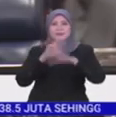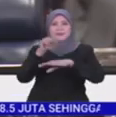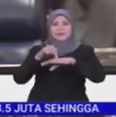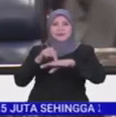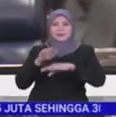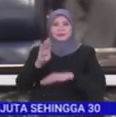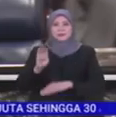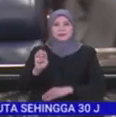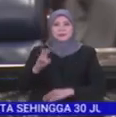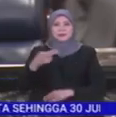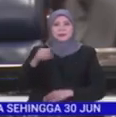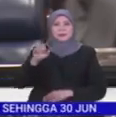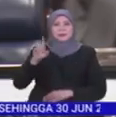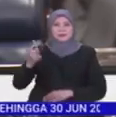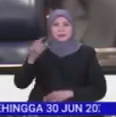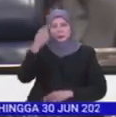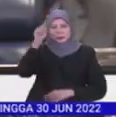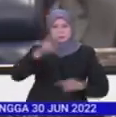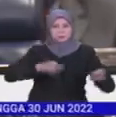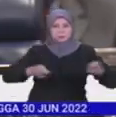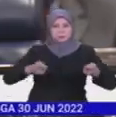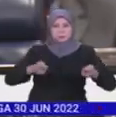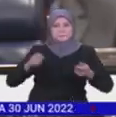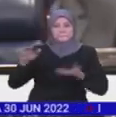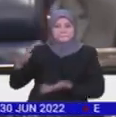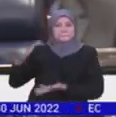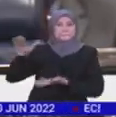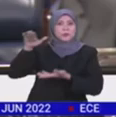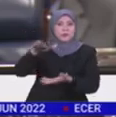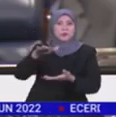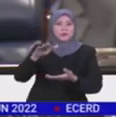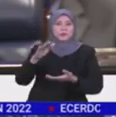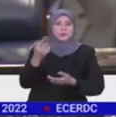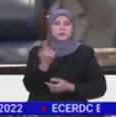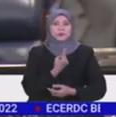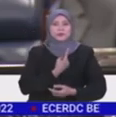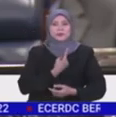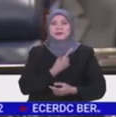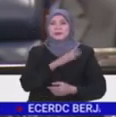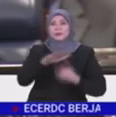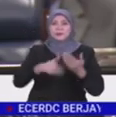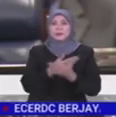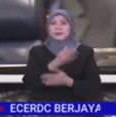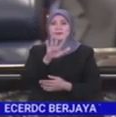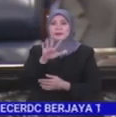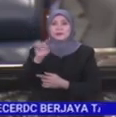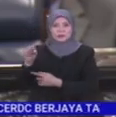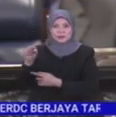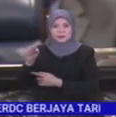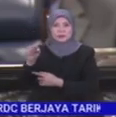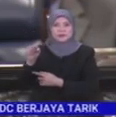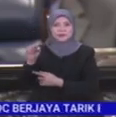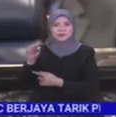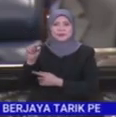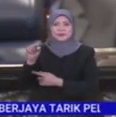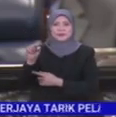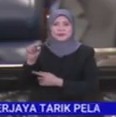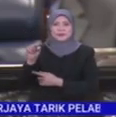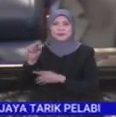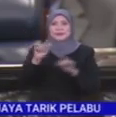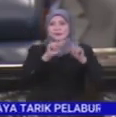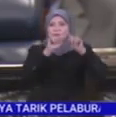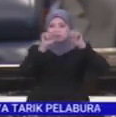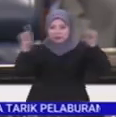Berhad sebagai pengendali rangkaian borong tunggal ke semua spektrum 5G yang dikenal pasti, iaitu